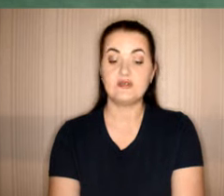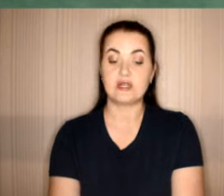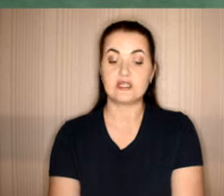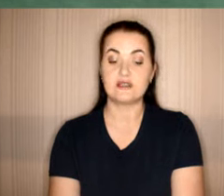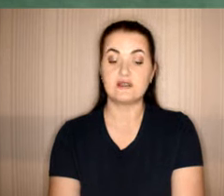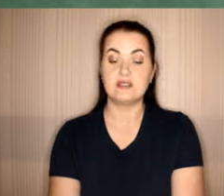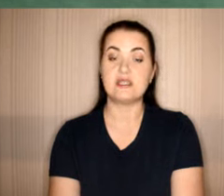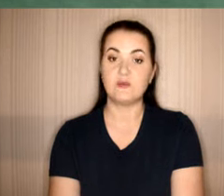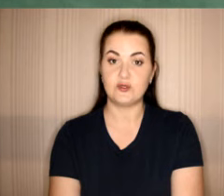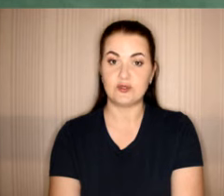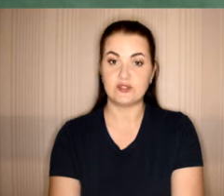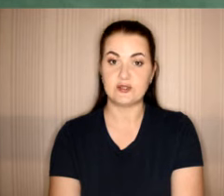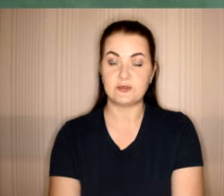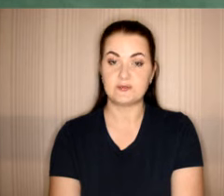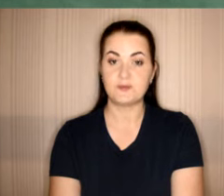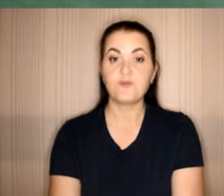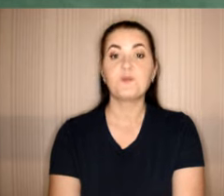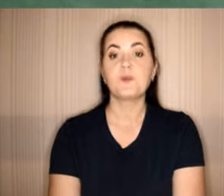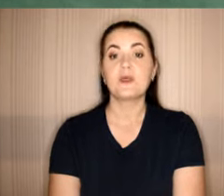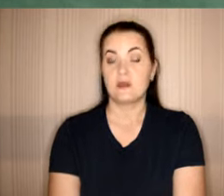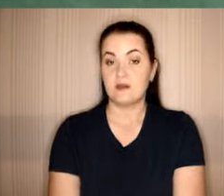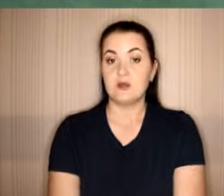Третій товариш – та дрібен дощик.